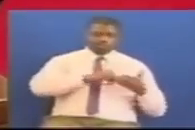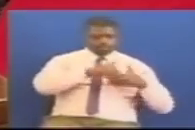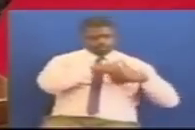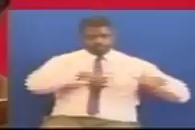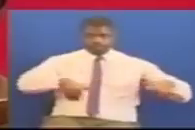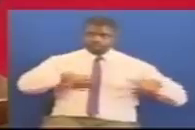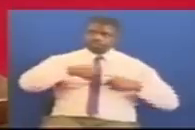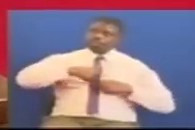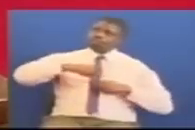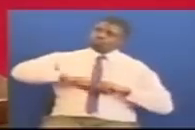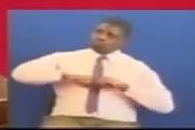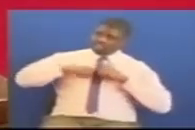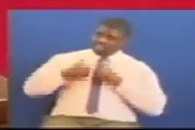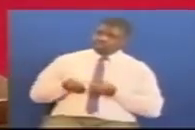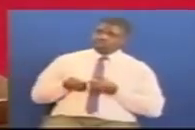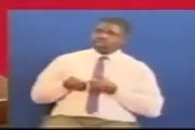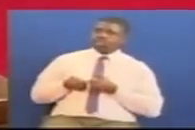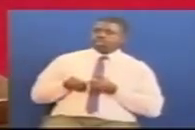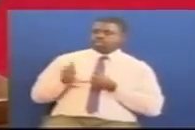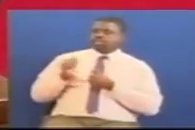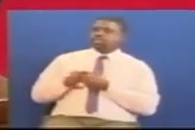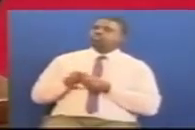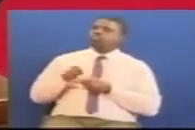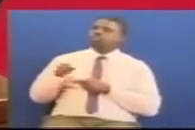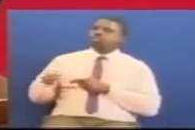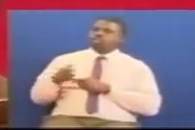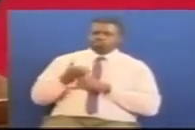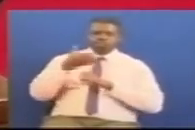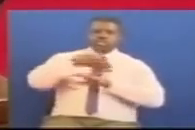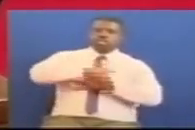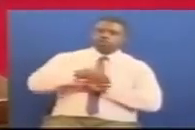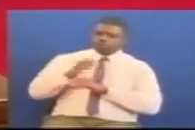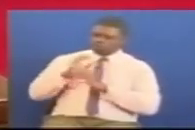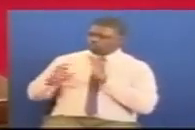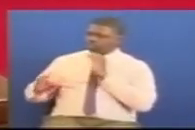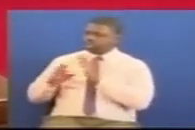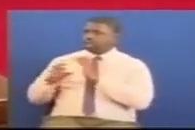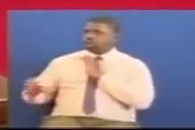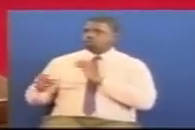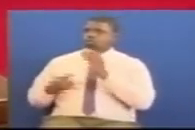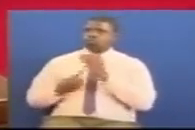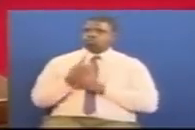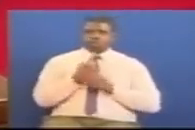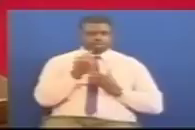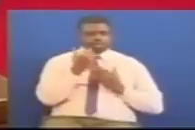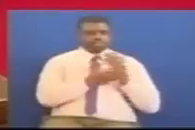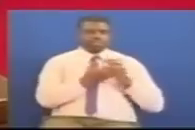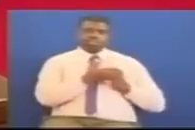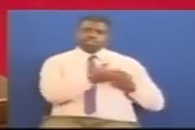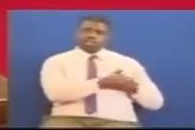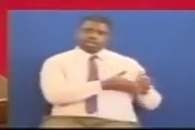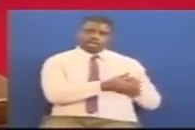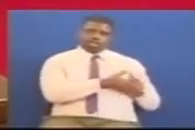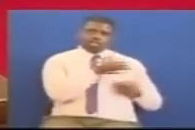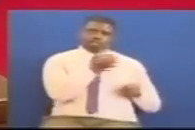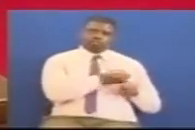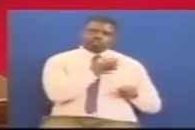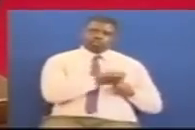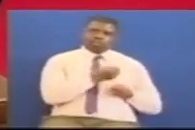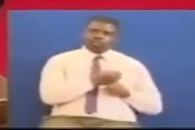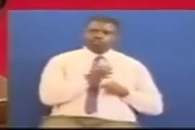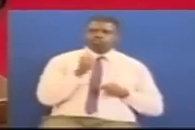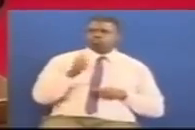nikiwemo hata mimi mwenyewe kwamba swala hili la muingiliano wa mawasiliano kutoka nchi jirani linashughulikiwa. Hata juzi nimepita